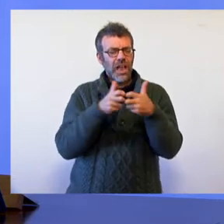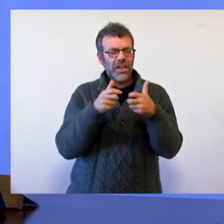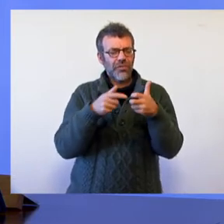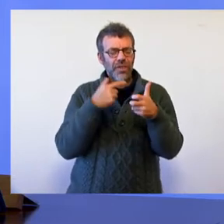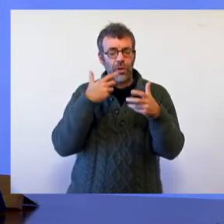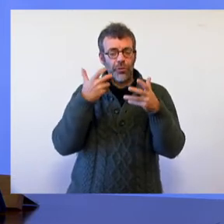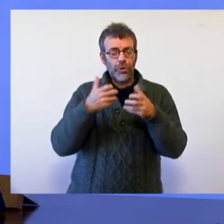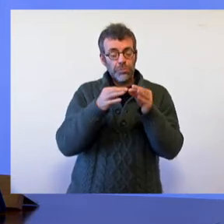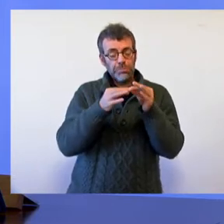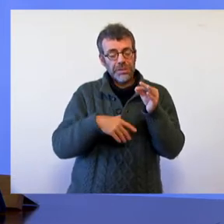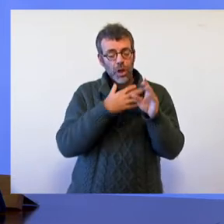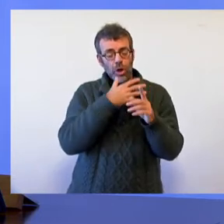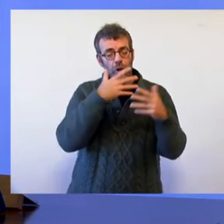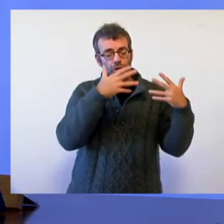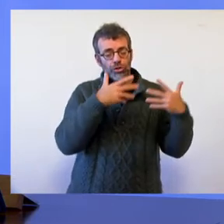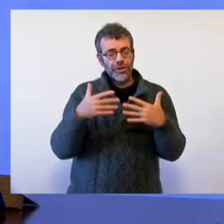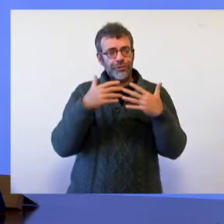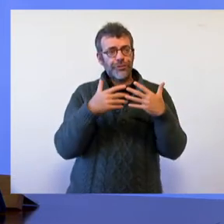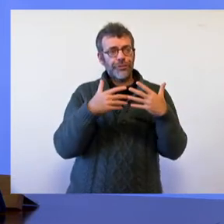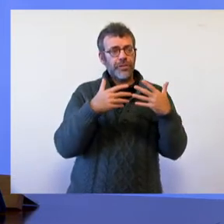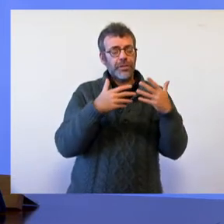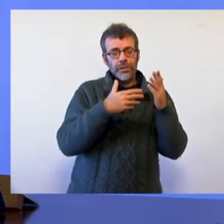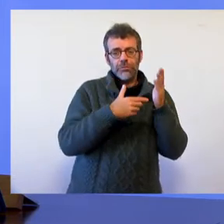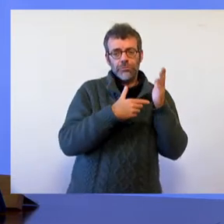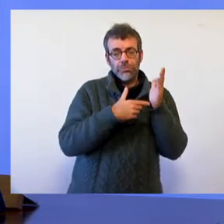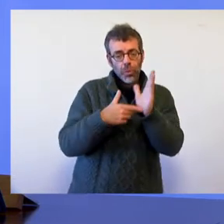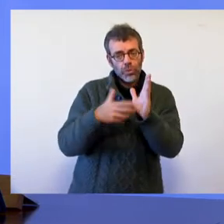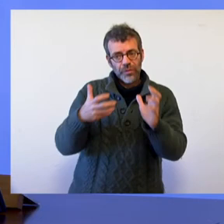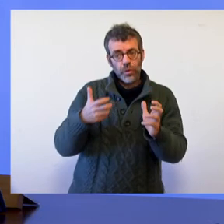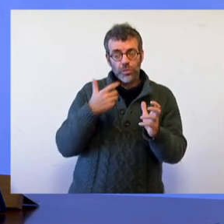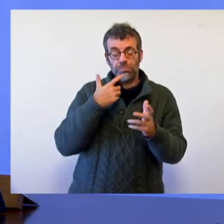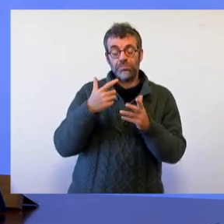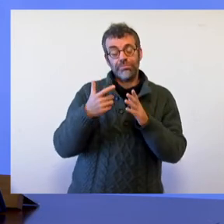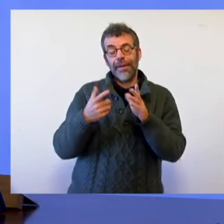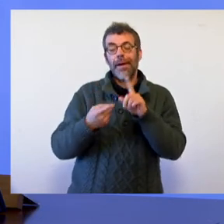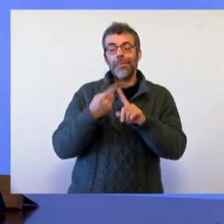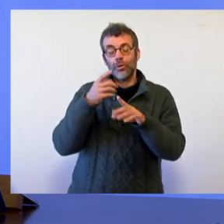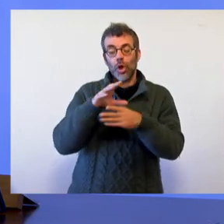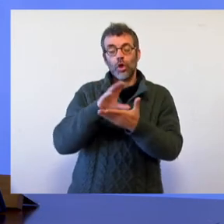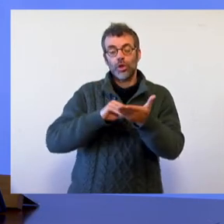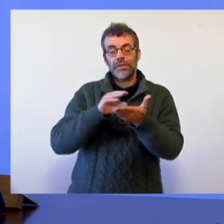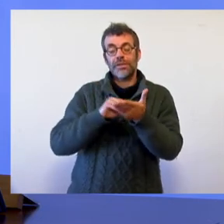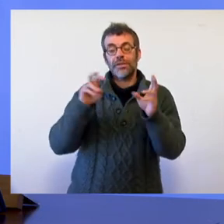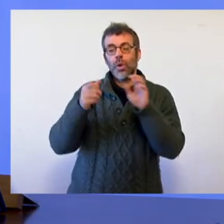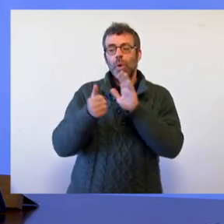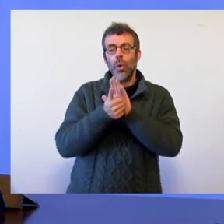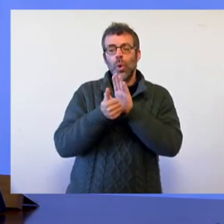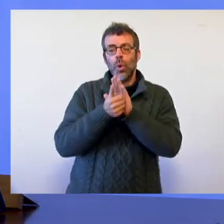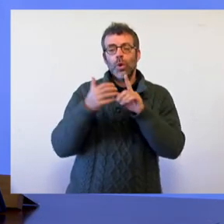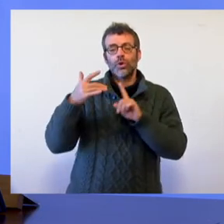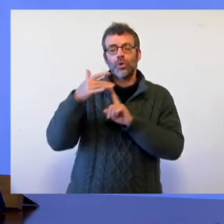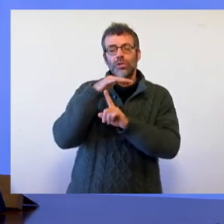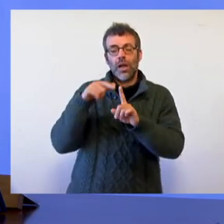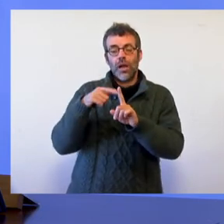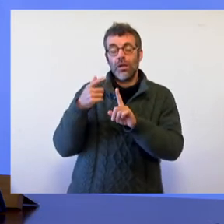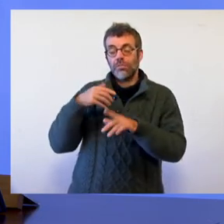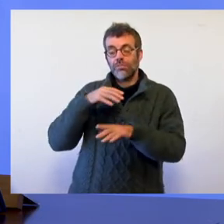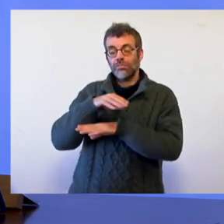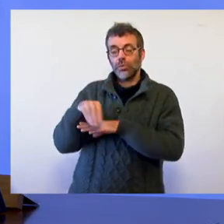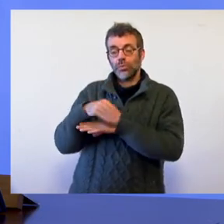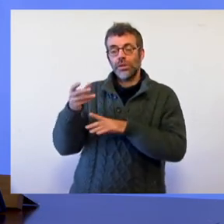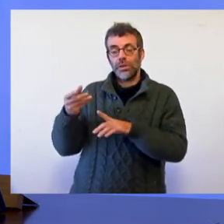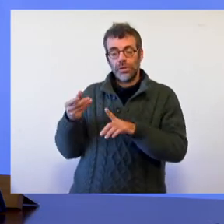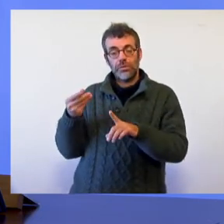Je voulais aussi rappeler surtout le rôle social de la cantine et les moyens importants qui ont été mis par la ville de Montpellier. Parce que je rappelle que ce n'est pas une